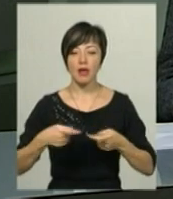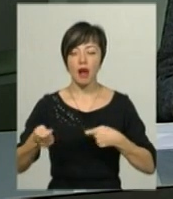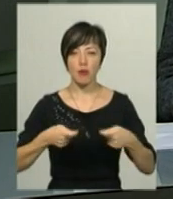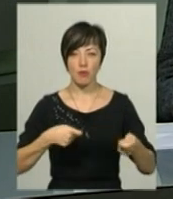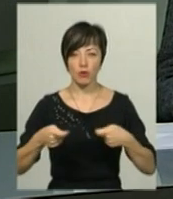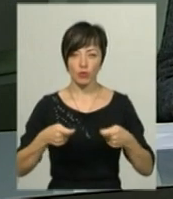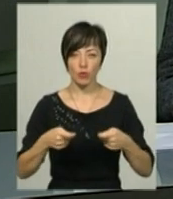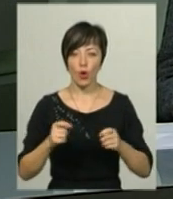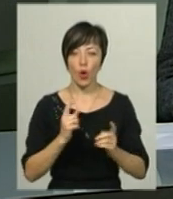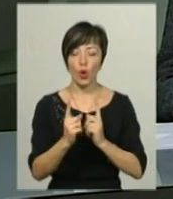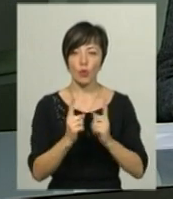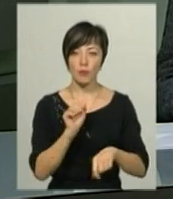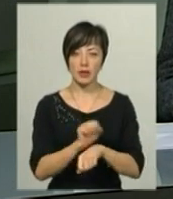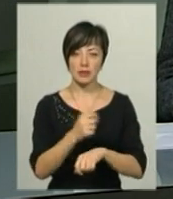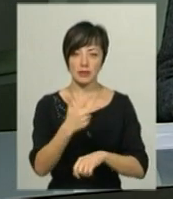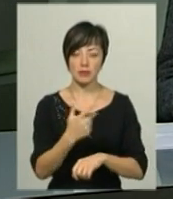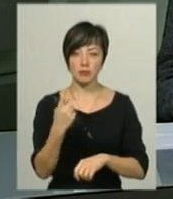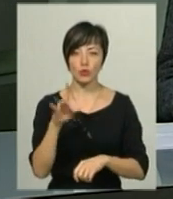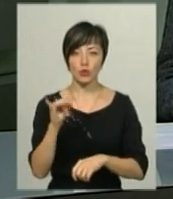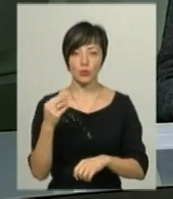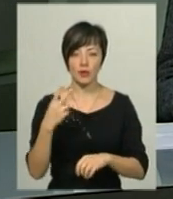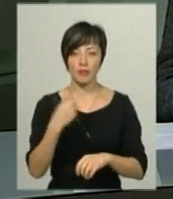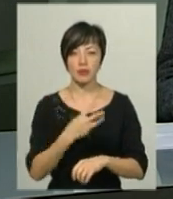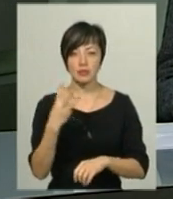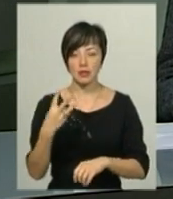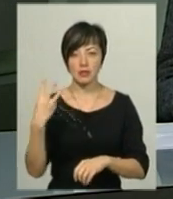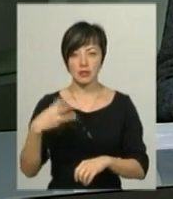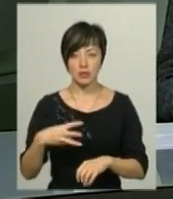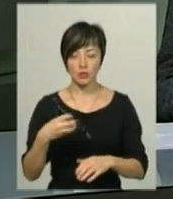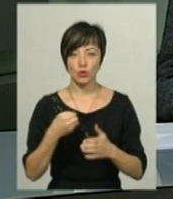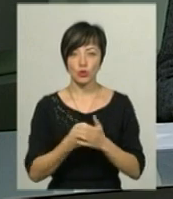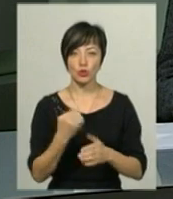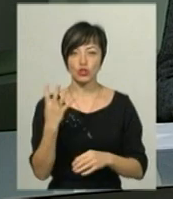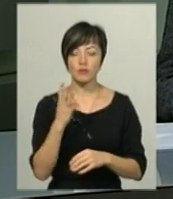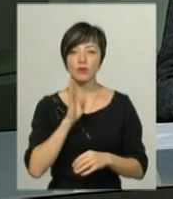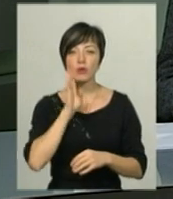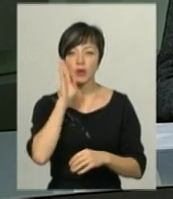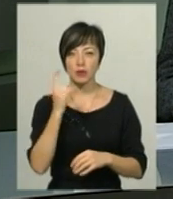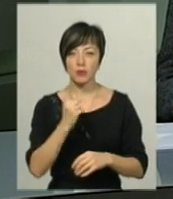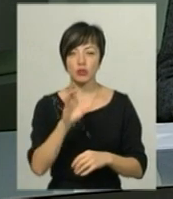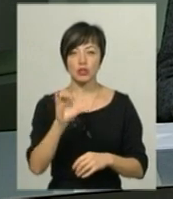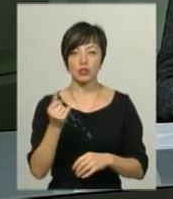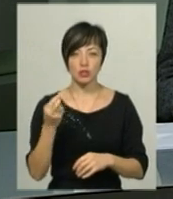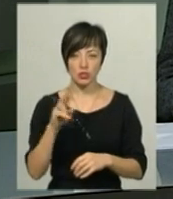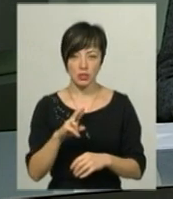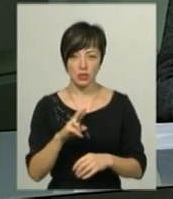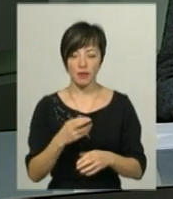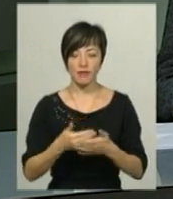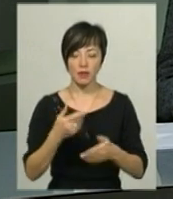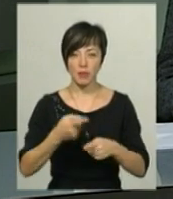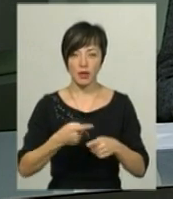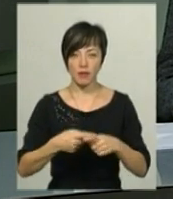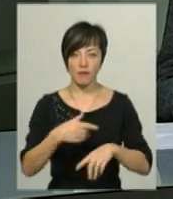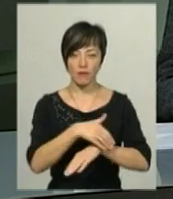ярмарку. Рух перекриють 31 грудня з 23:30 до 4:00 ранку 1 січня від перехрестя